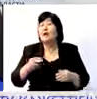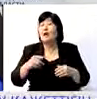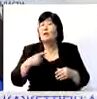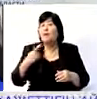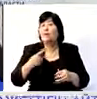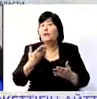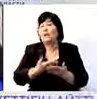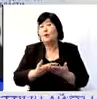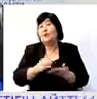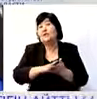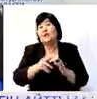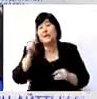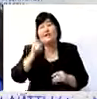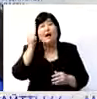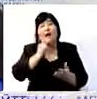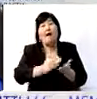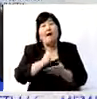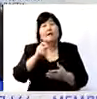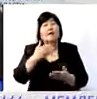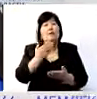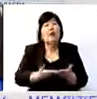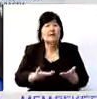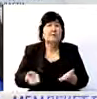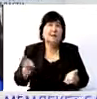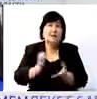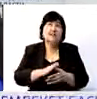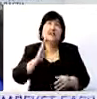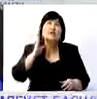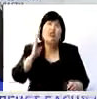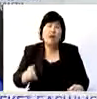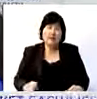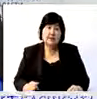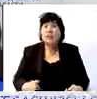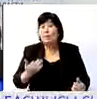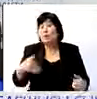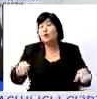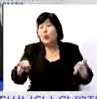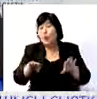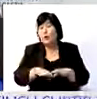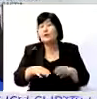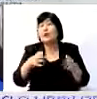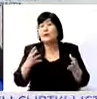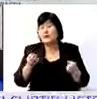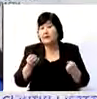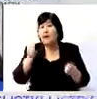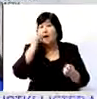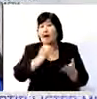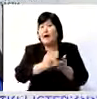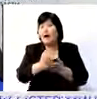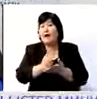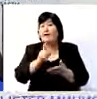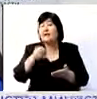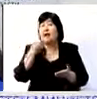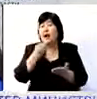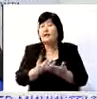осы жағдайын біліп, ардагеріміздің мәселелерімен танысатын боламыз. Мұнымен қоса осы ардагерлер ардақтайық